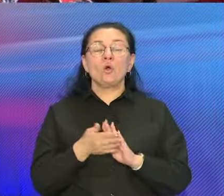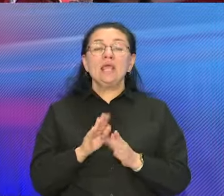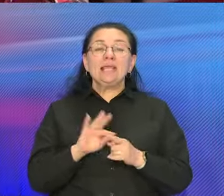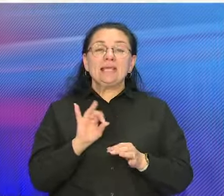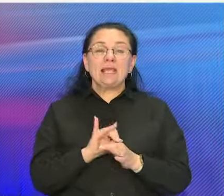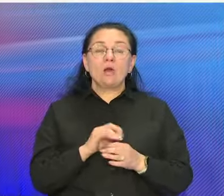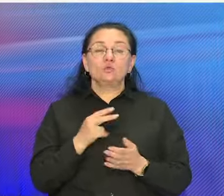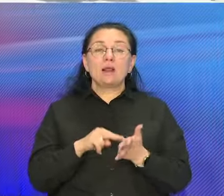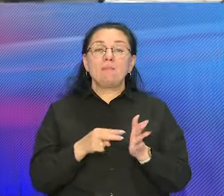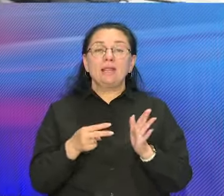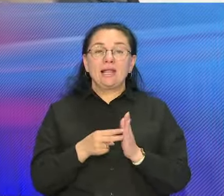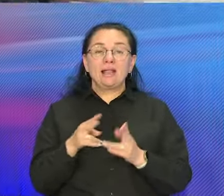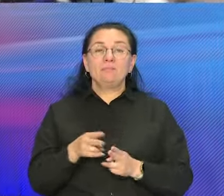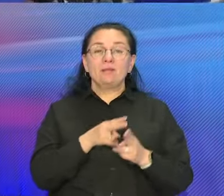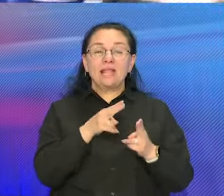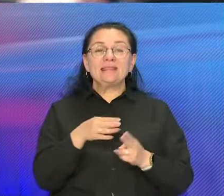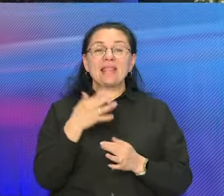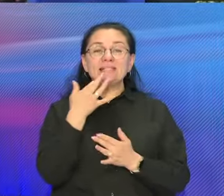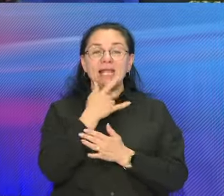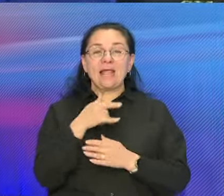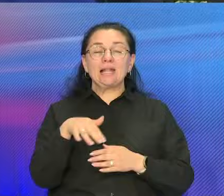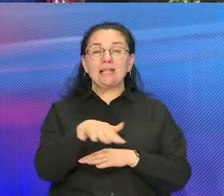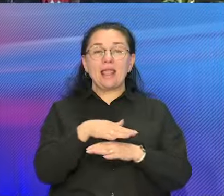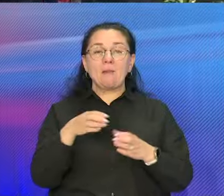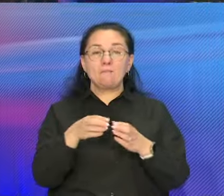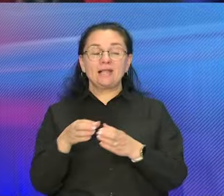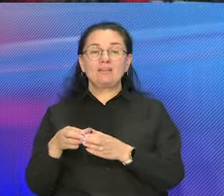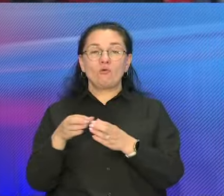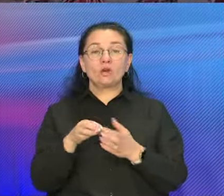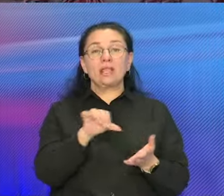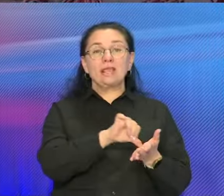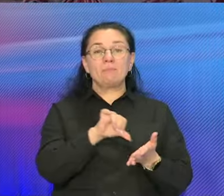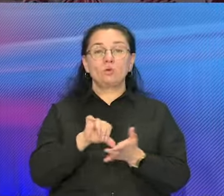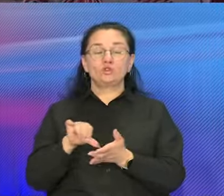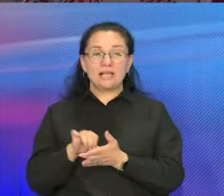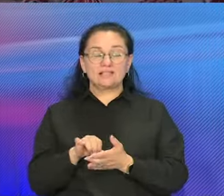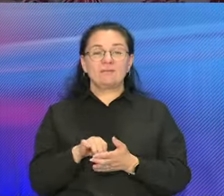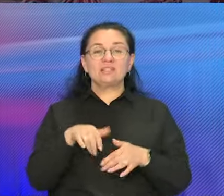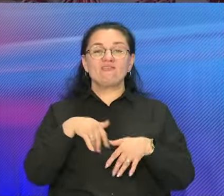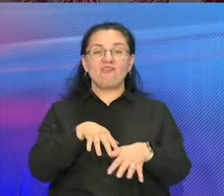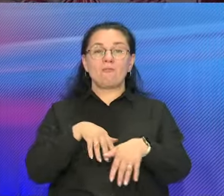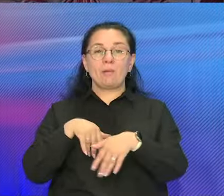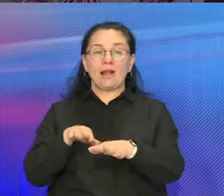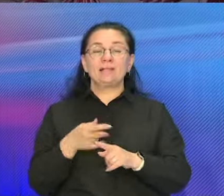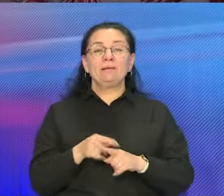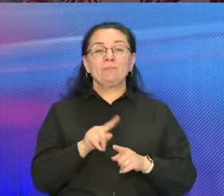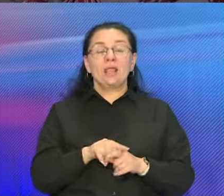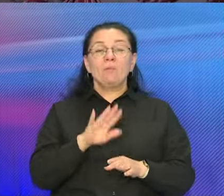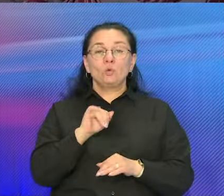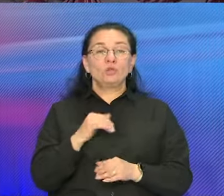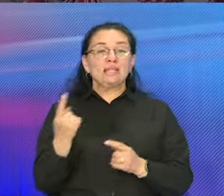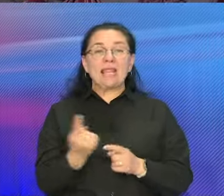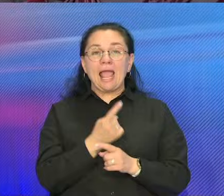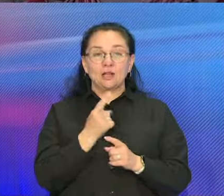ведучи плануя наведать национальные подворки А так само поудельничать у параде «Диаспор» У делу святе да поможет створить не одну серую